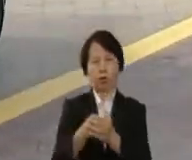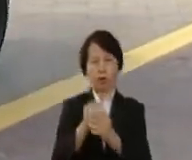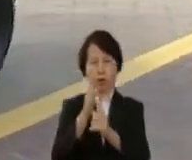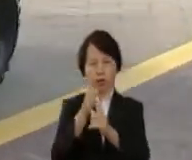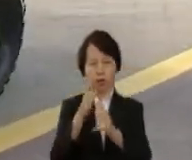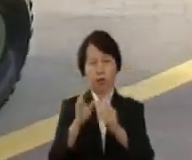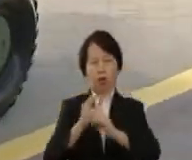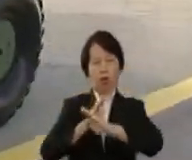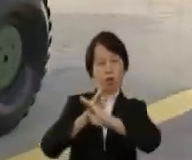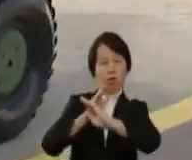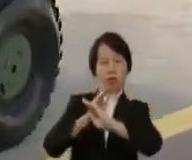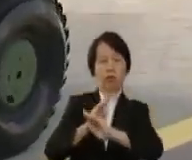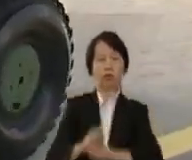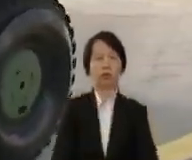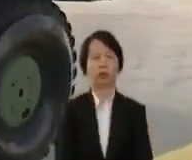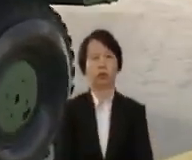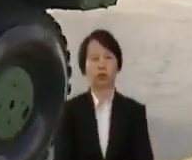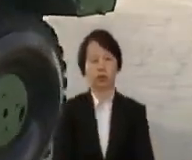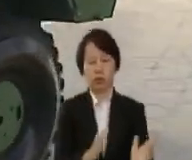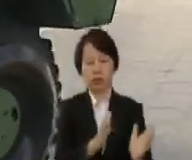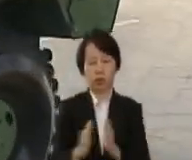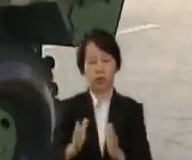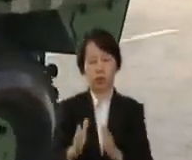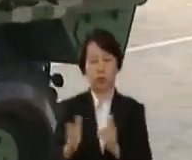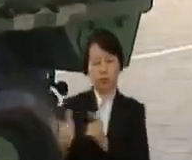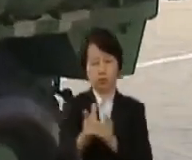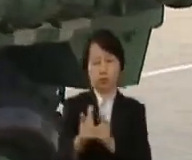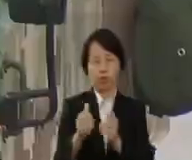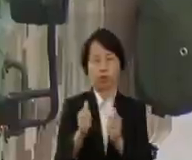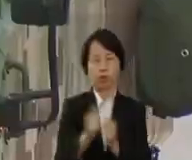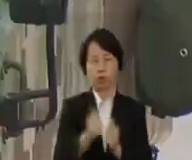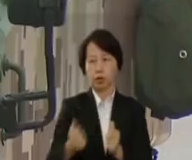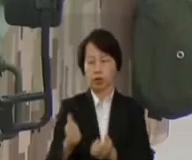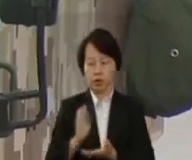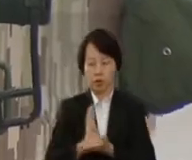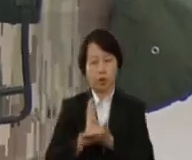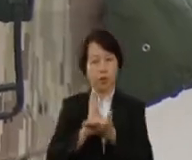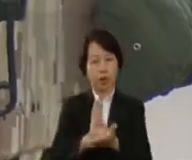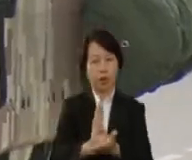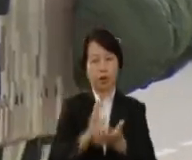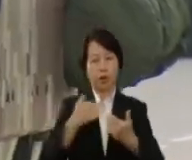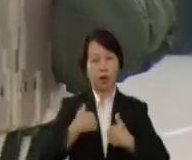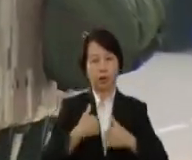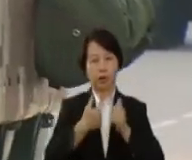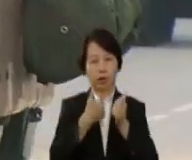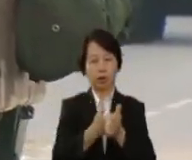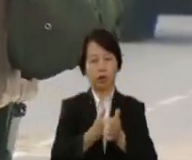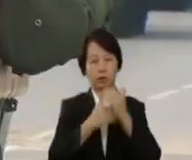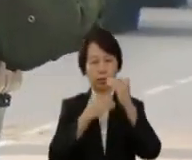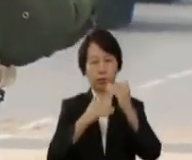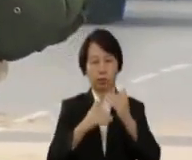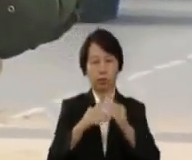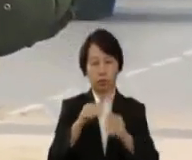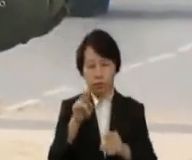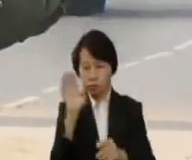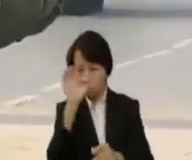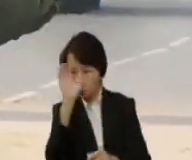ofensif. Atur gerak tim combat bersama elemen bantuan adalah berdasarkan peringkat